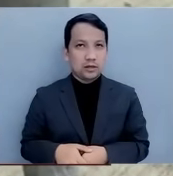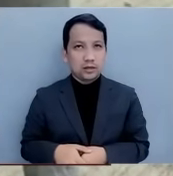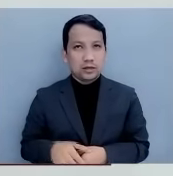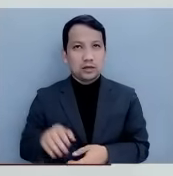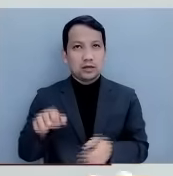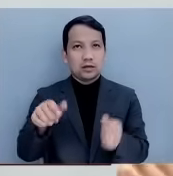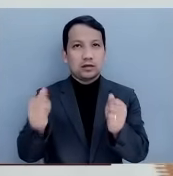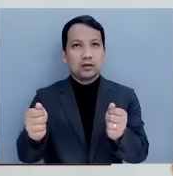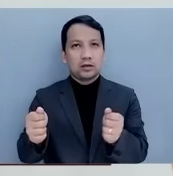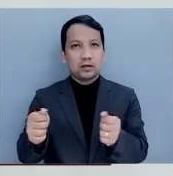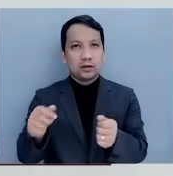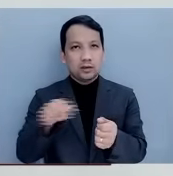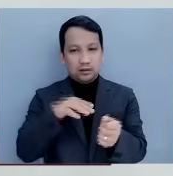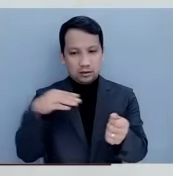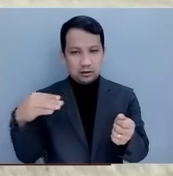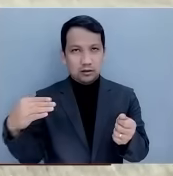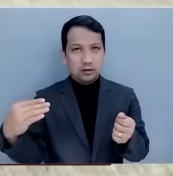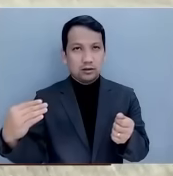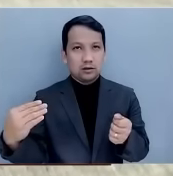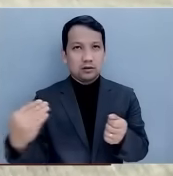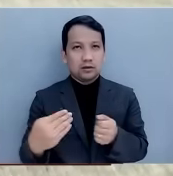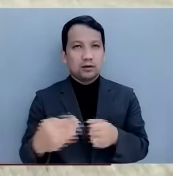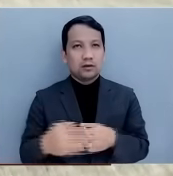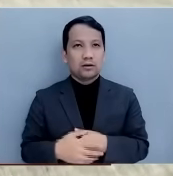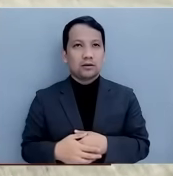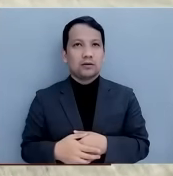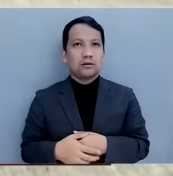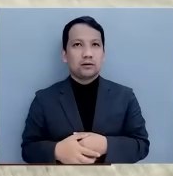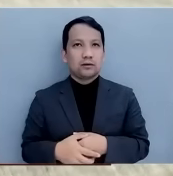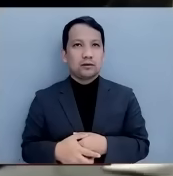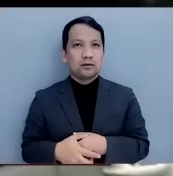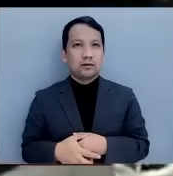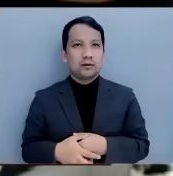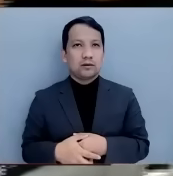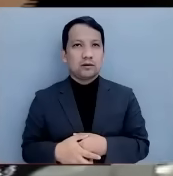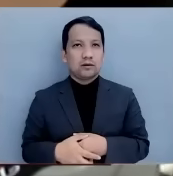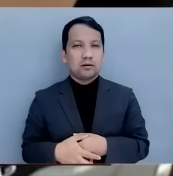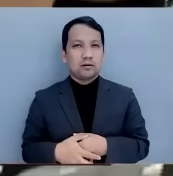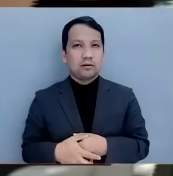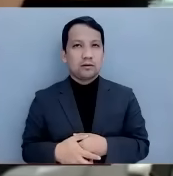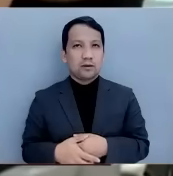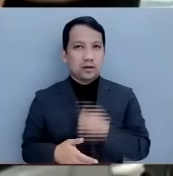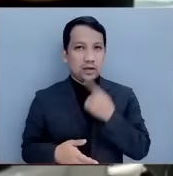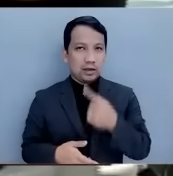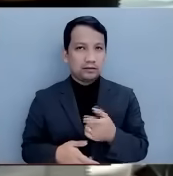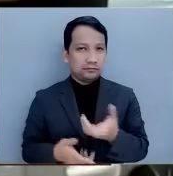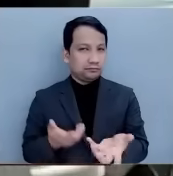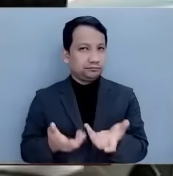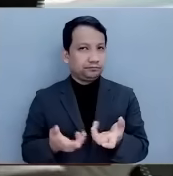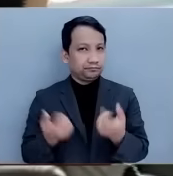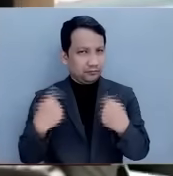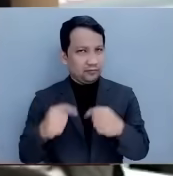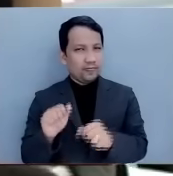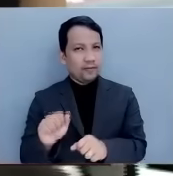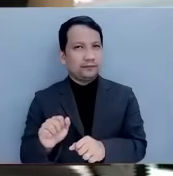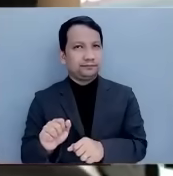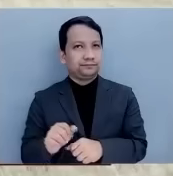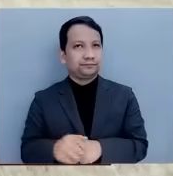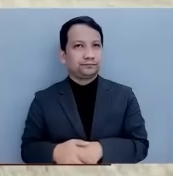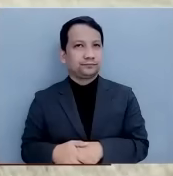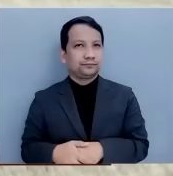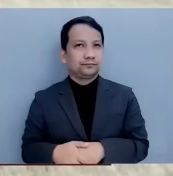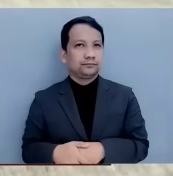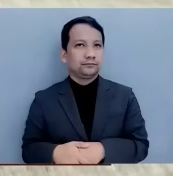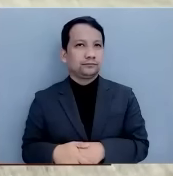nun, ikot yung kotse na nakapin. I'm super excited! Super excited! So, yeah! Try muna natin itong